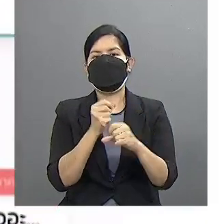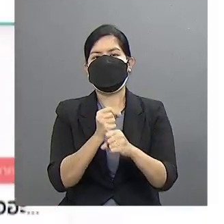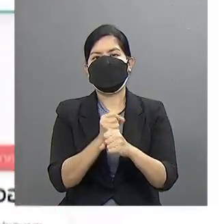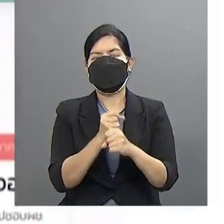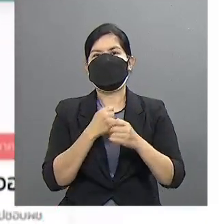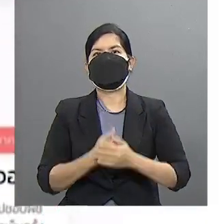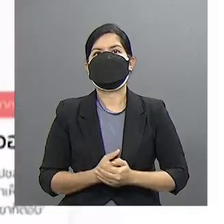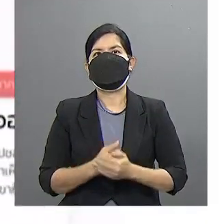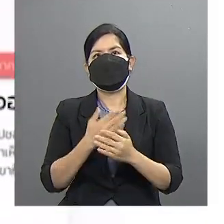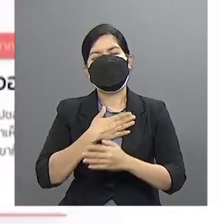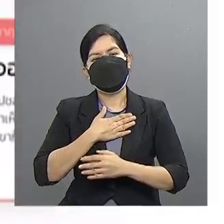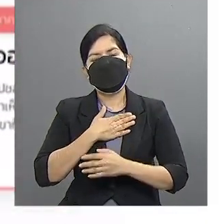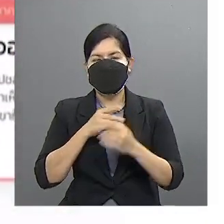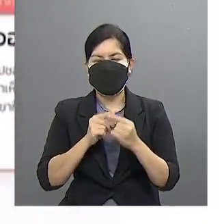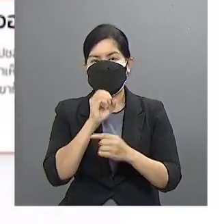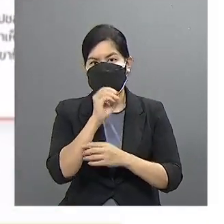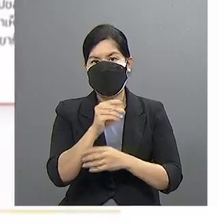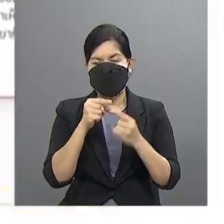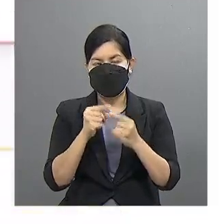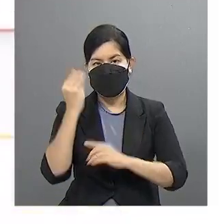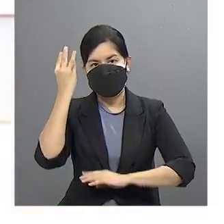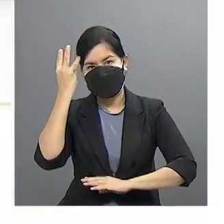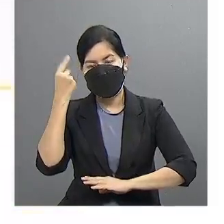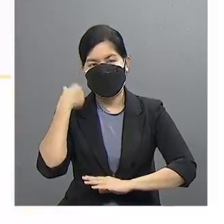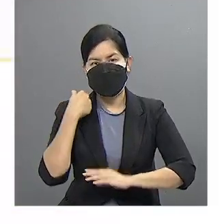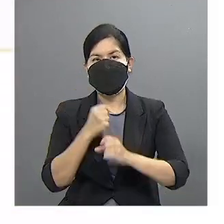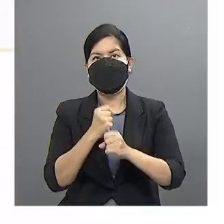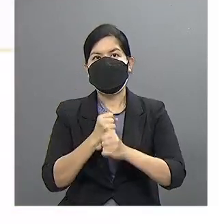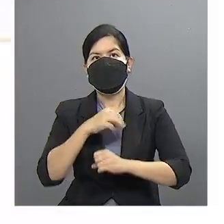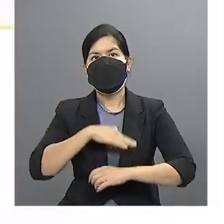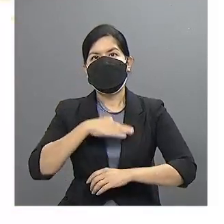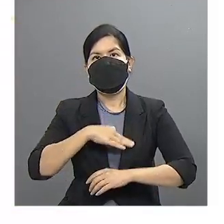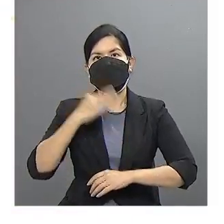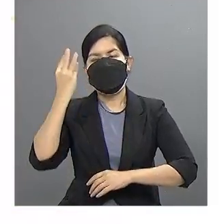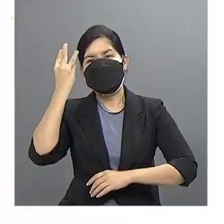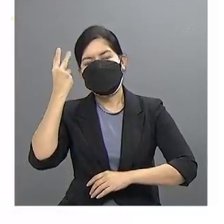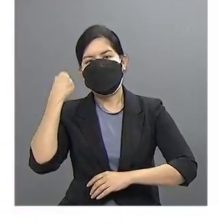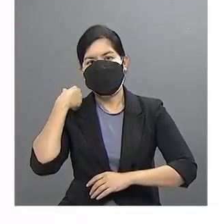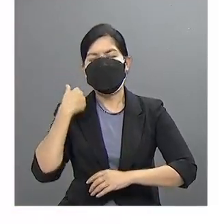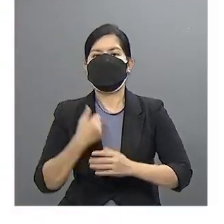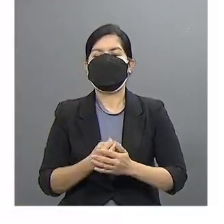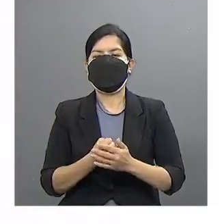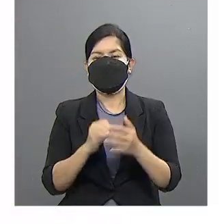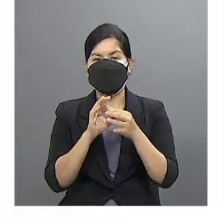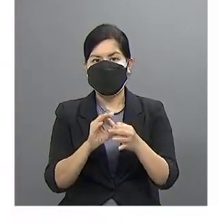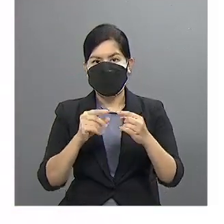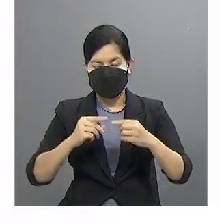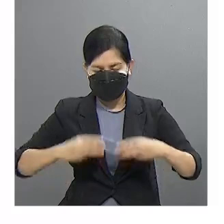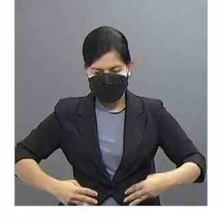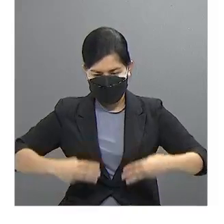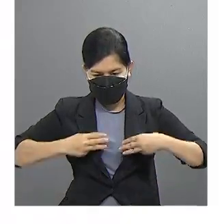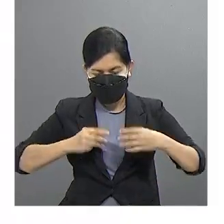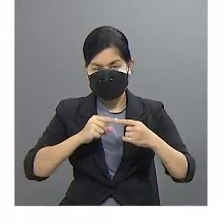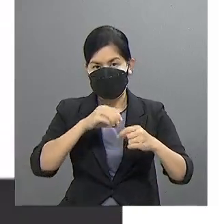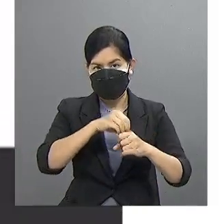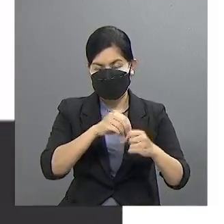กคนตอนเริ่มงานก็จะมีความเครียดแล้วก็จะเป็นเรื่องของเรียกว่าการใช้ชีวิตในสังคมก็คือการเข้ากับเพื่อนไม่